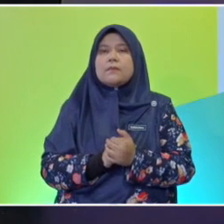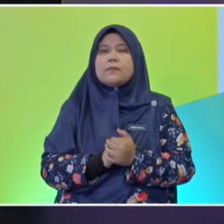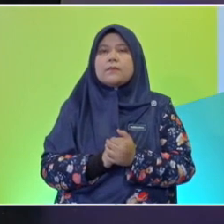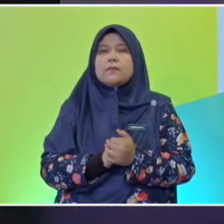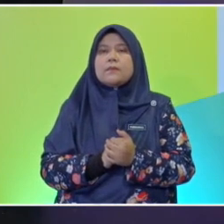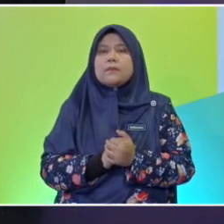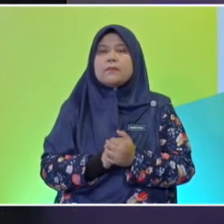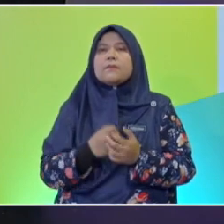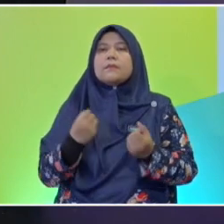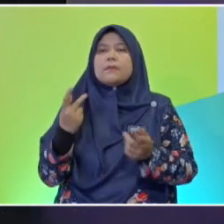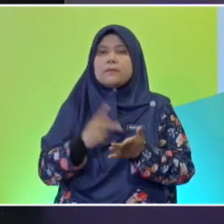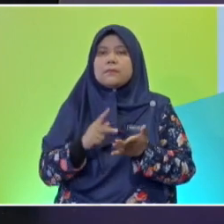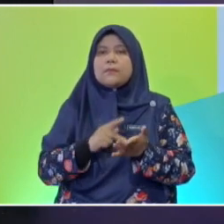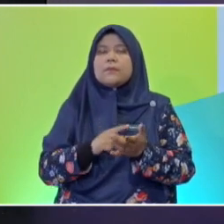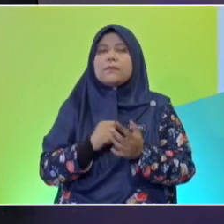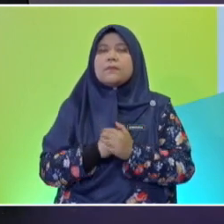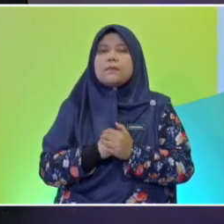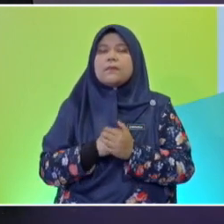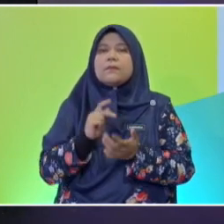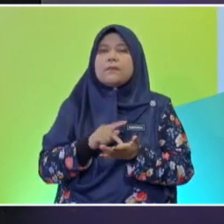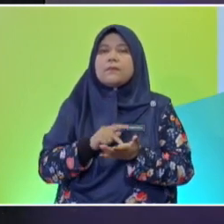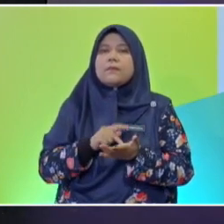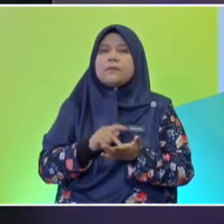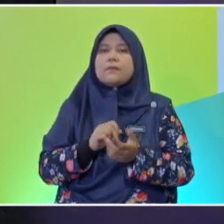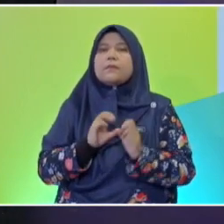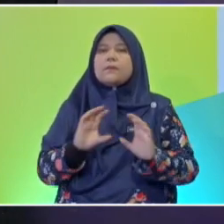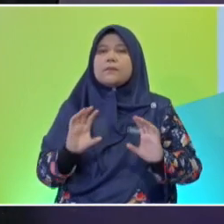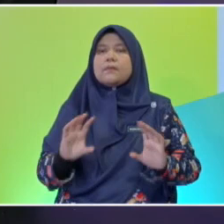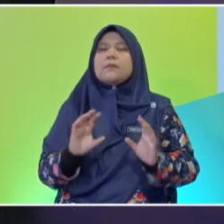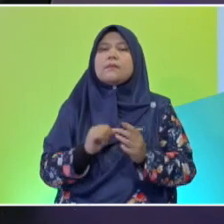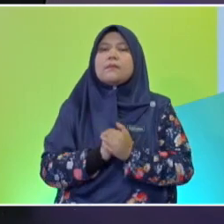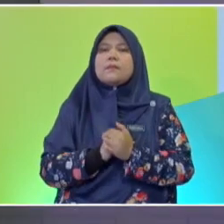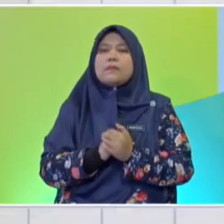sekarang kalau sudah